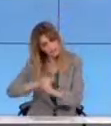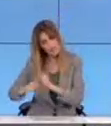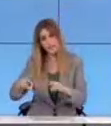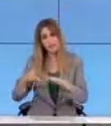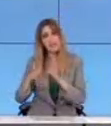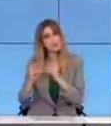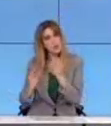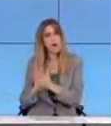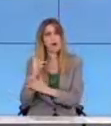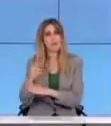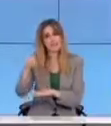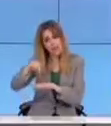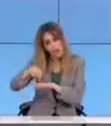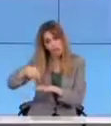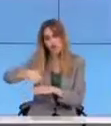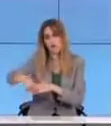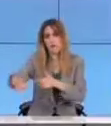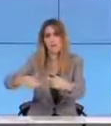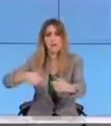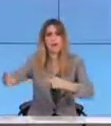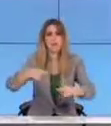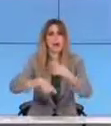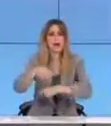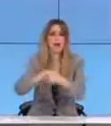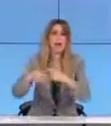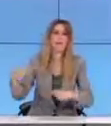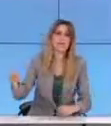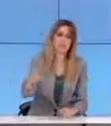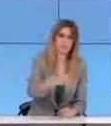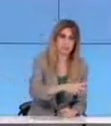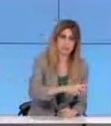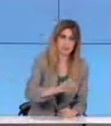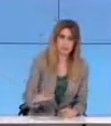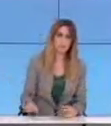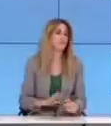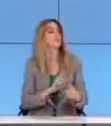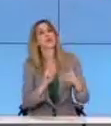Ο δεύτερος τομέας που έχει κρίσιμο ρόλο στο σχεδιασμό μας είναι αυτός των υποδομών.